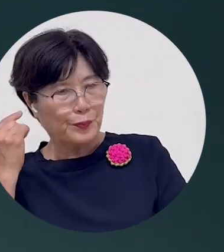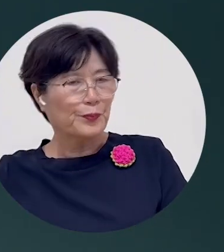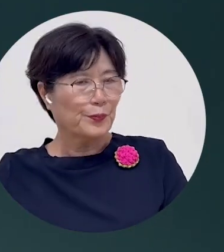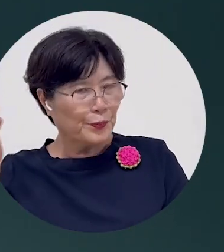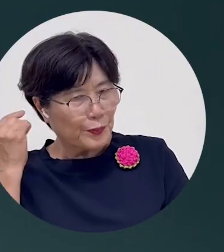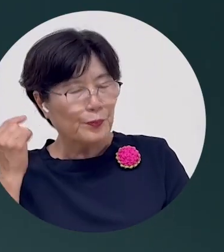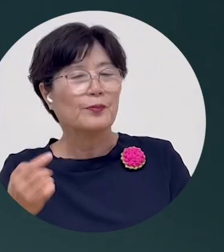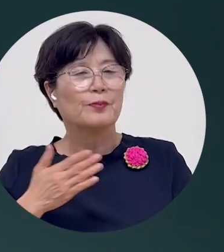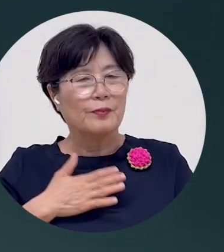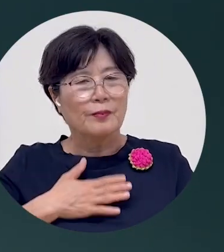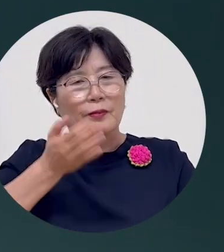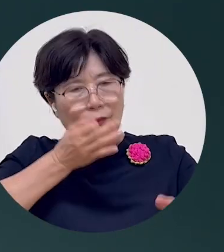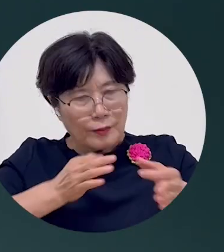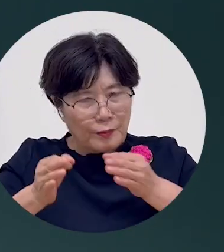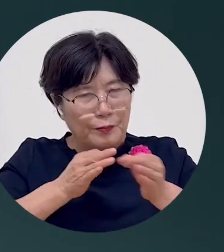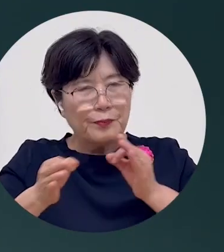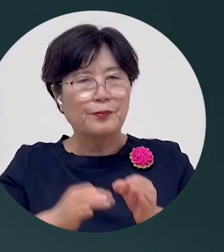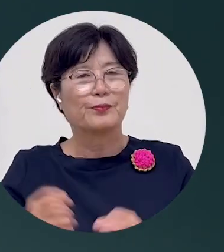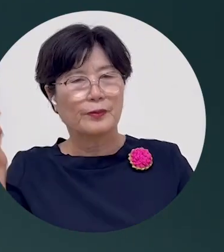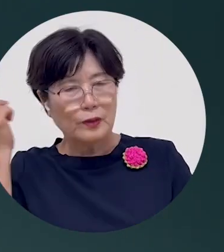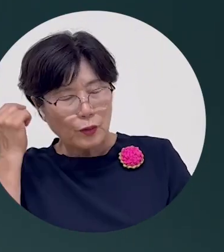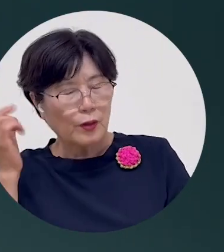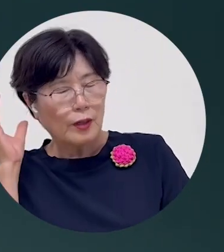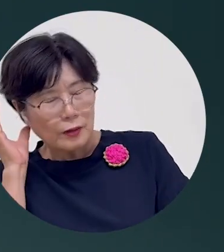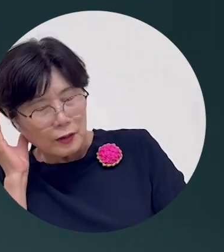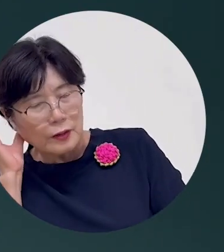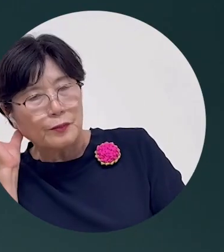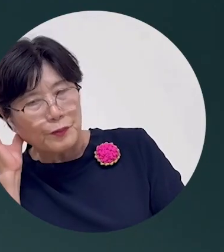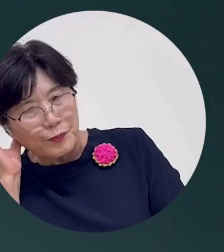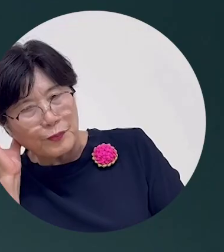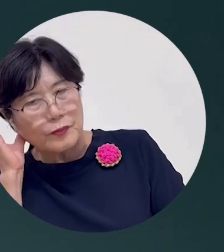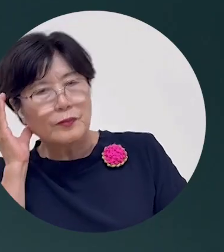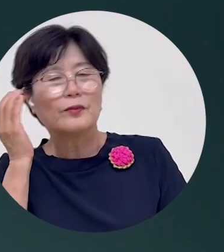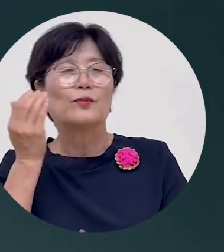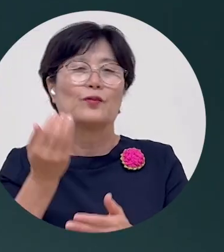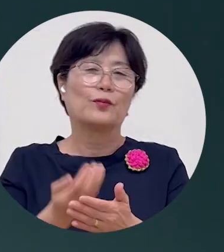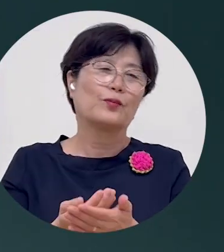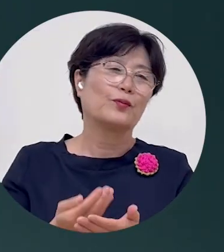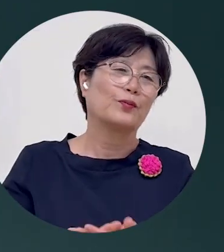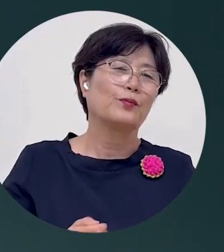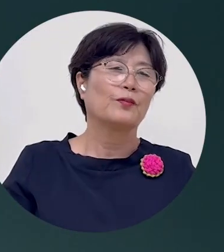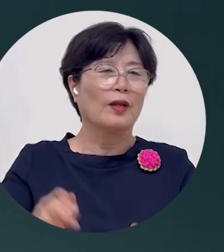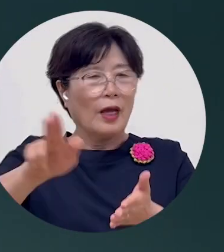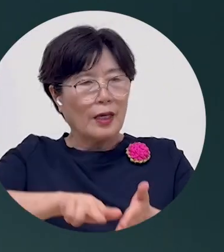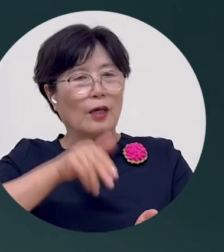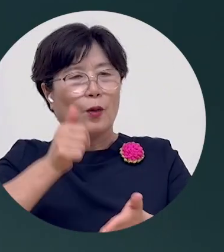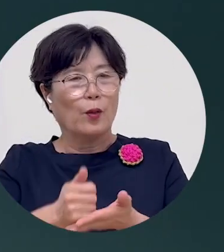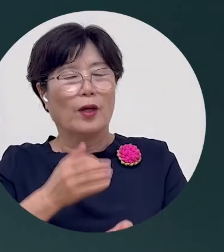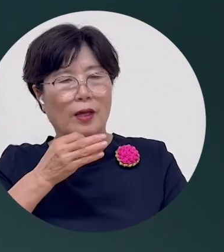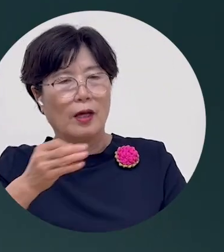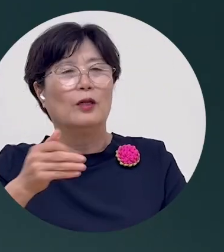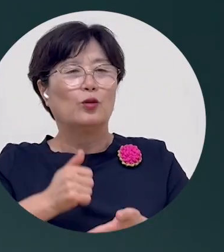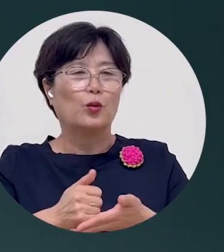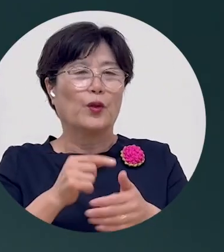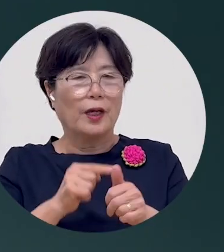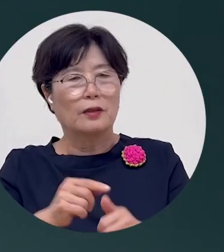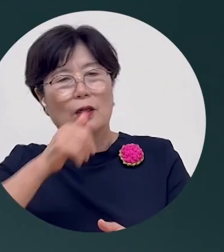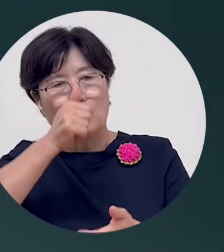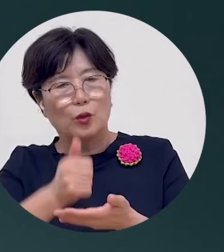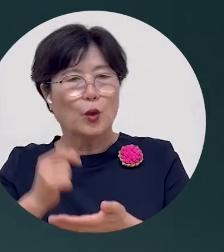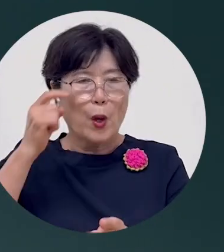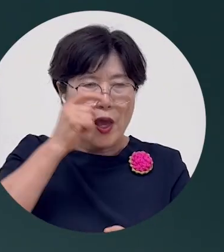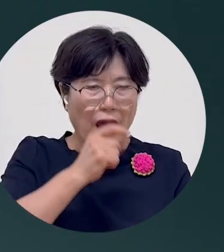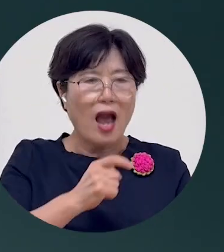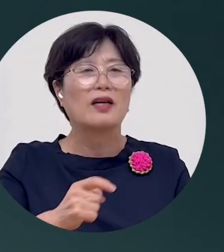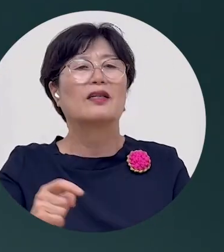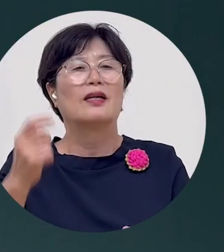내 소리를 들으시며 나의 부르짖는 소리에 귀를 기울이소서. 여호와여,